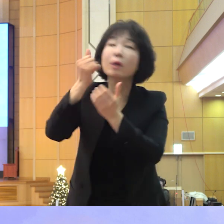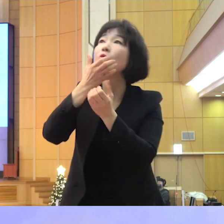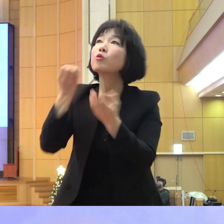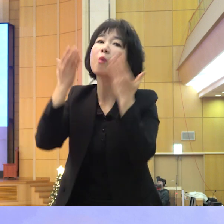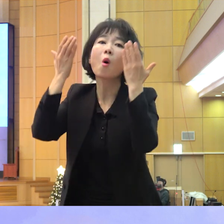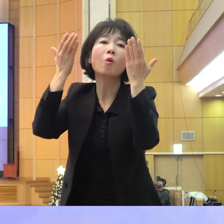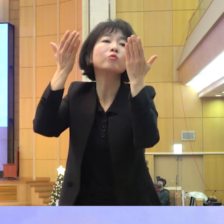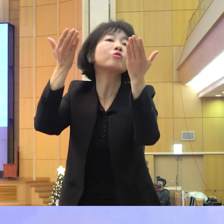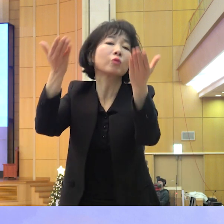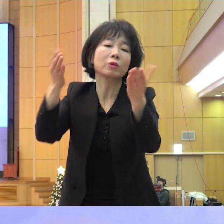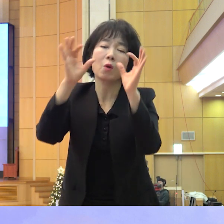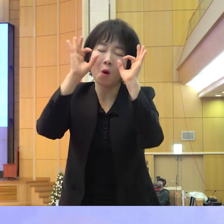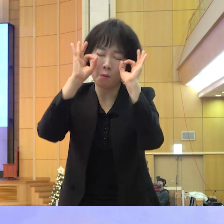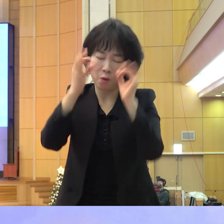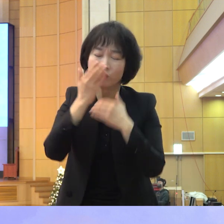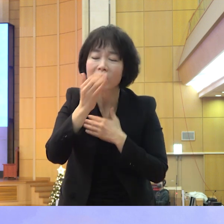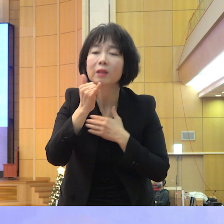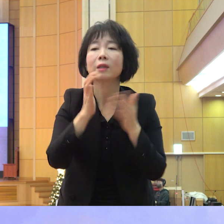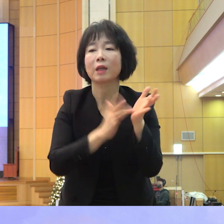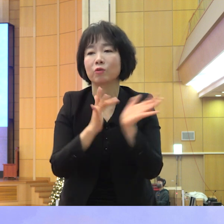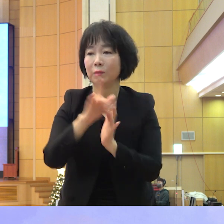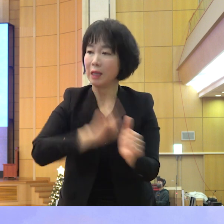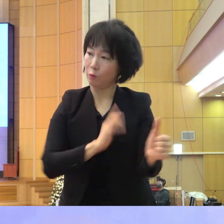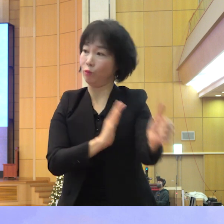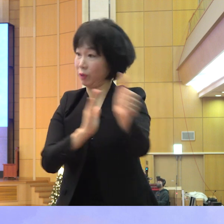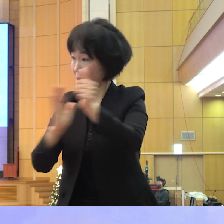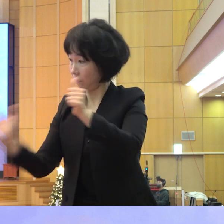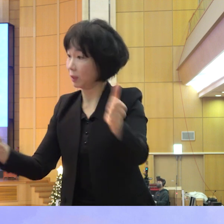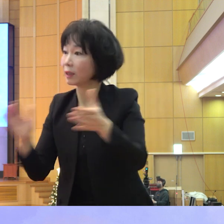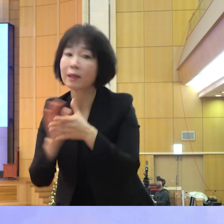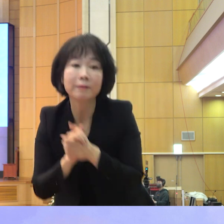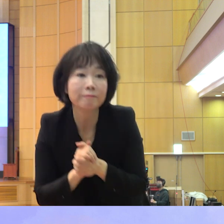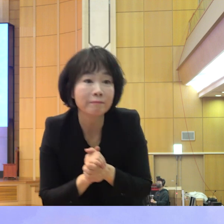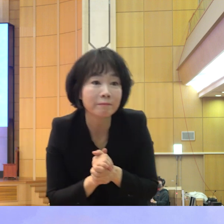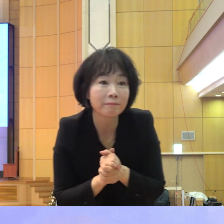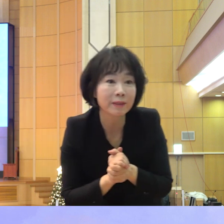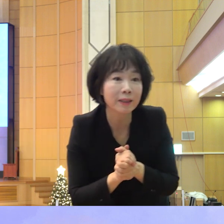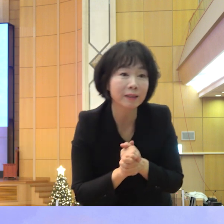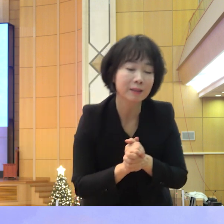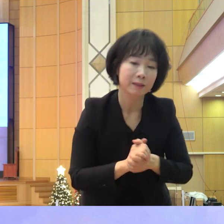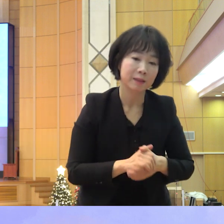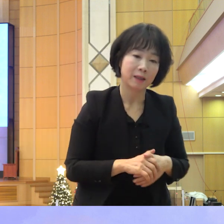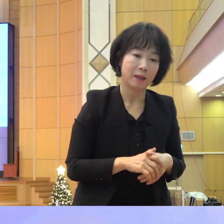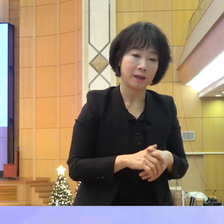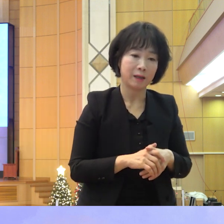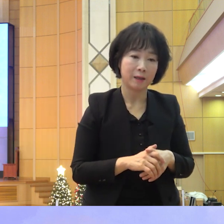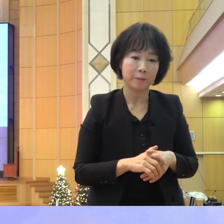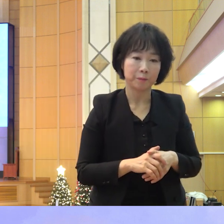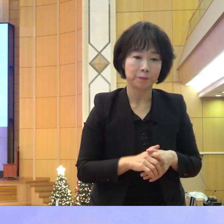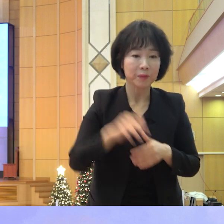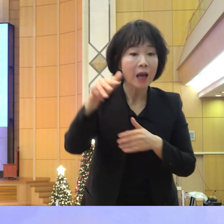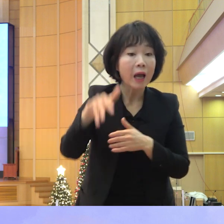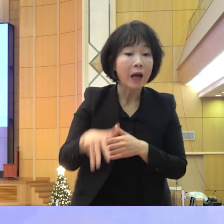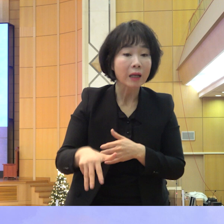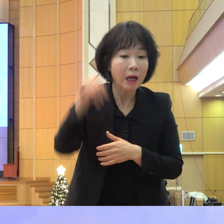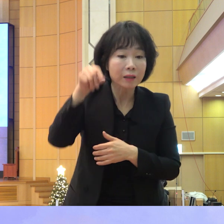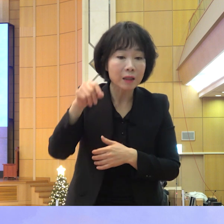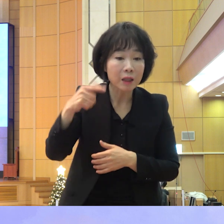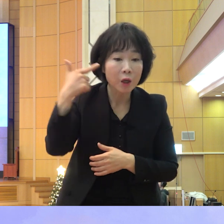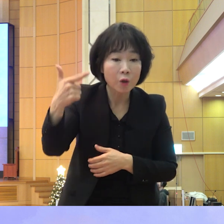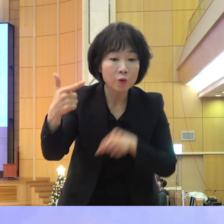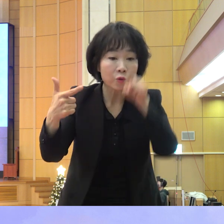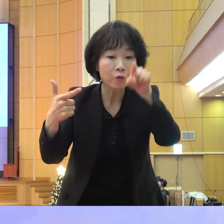축복하심을 여러분 볼 수 있는 여러분 되길 바랍니다. 그러면 창세기 6장 5절부터 7절을